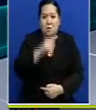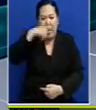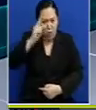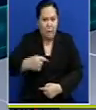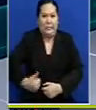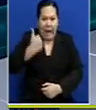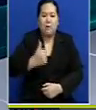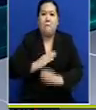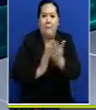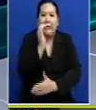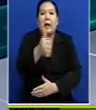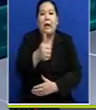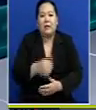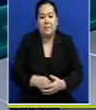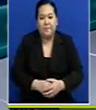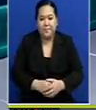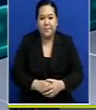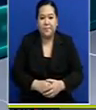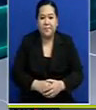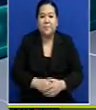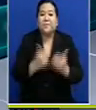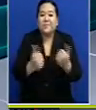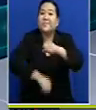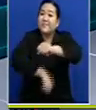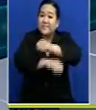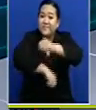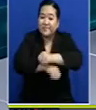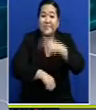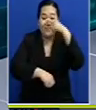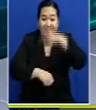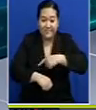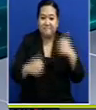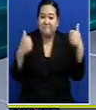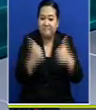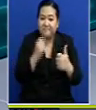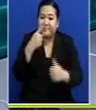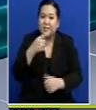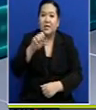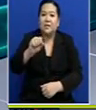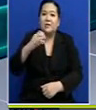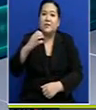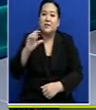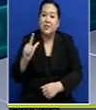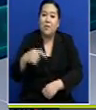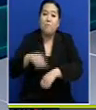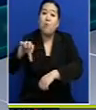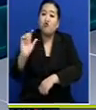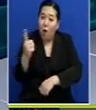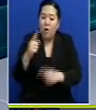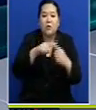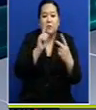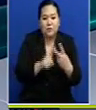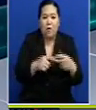ต่อกันที่ความเคลื่อนไหวของฟุตบอลโตโยต้าไทยลีกนะครับวันนี้คู่บิ๊กแมตช์เป็นการเจอกันระหว่าง SCG เมืองทองยูไนเต็ดครับเจ